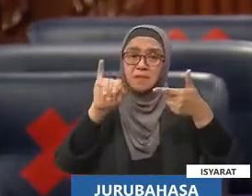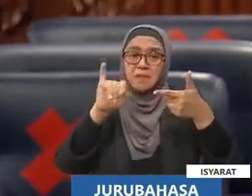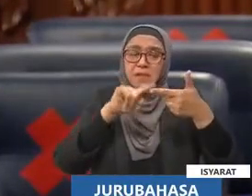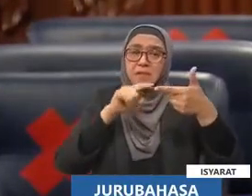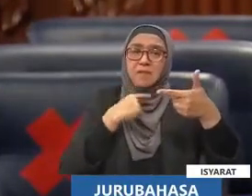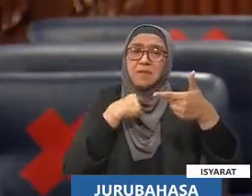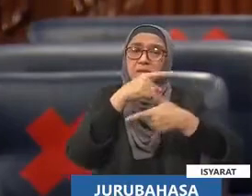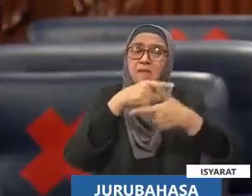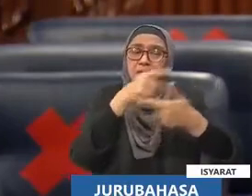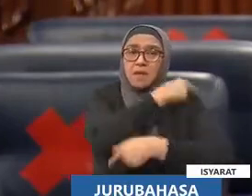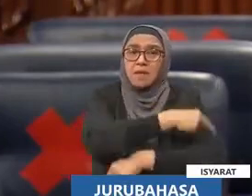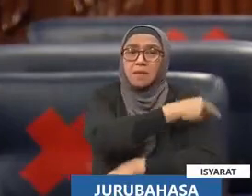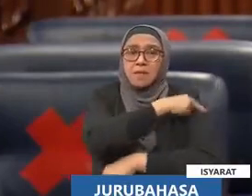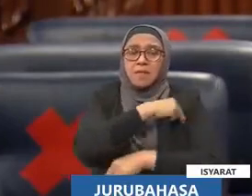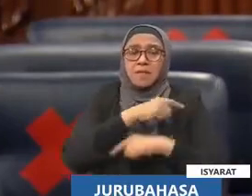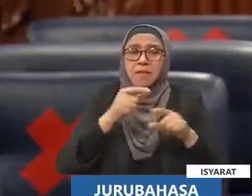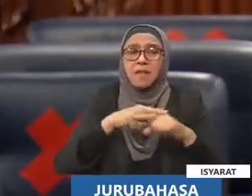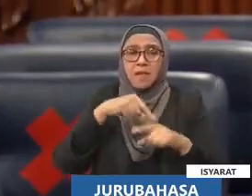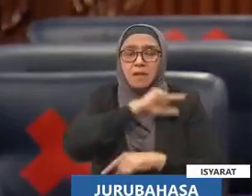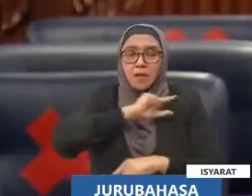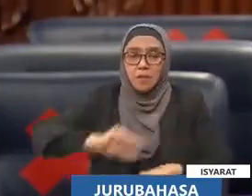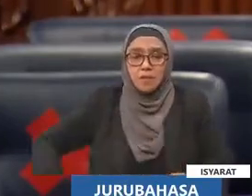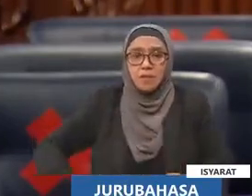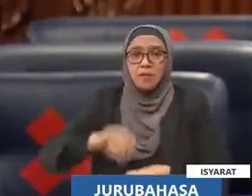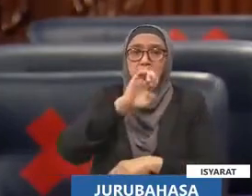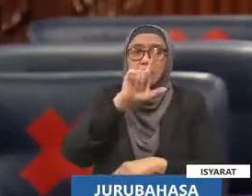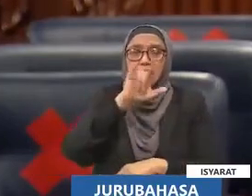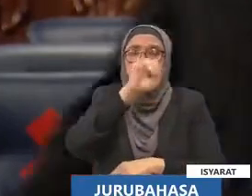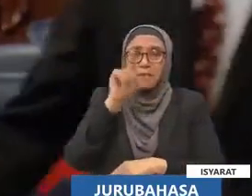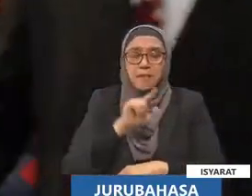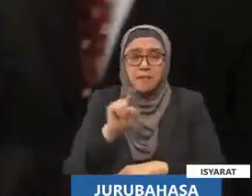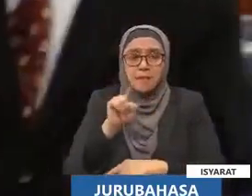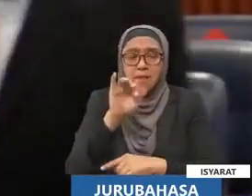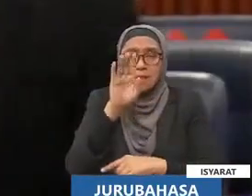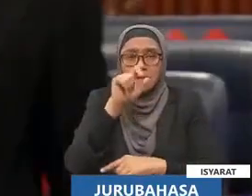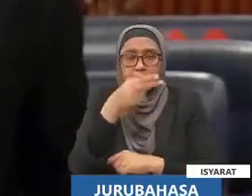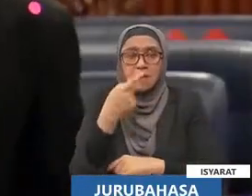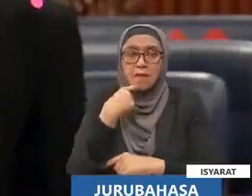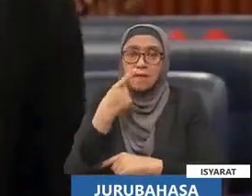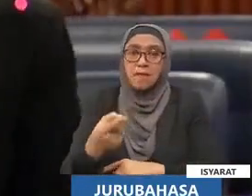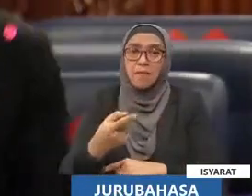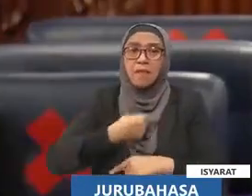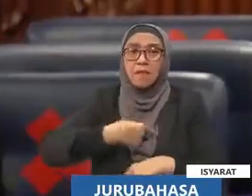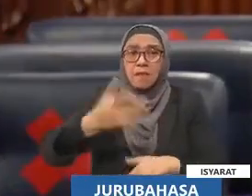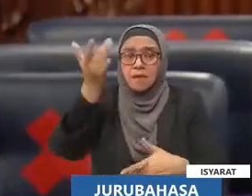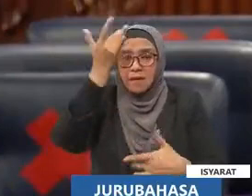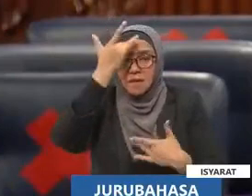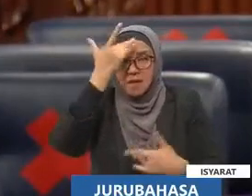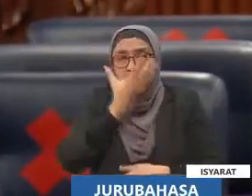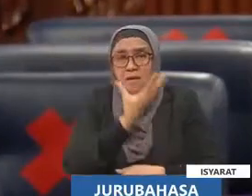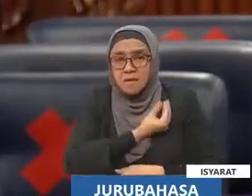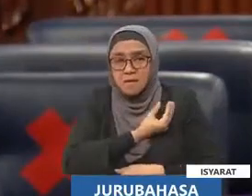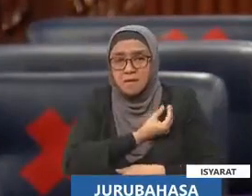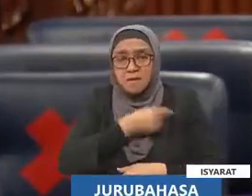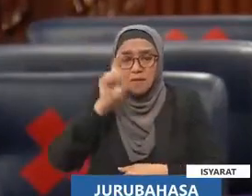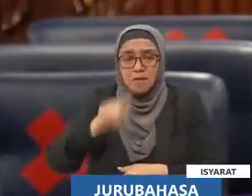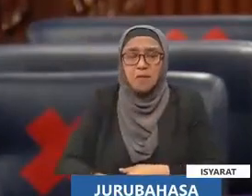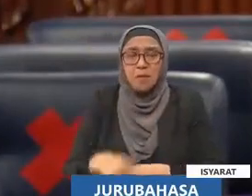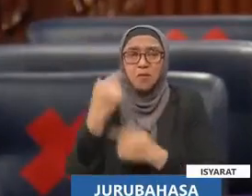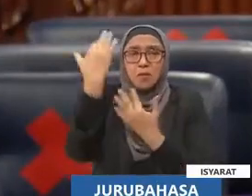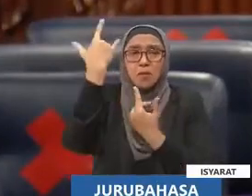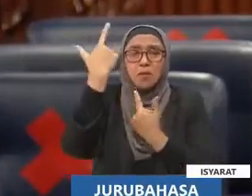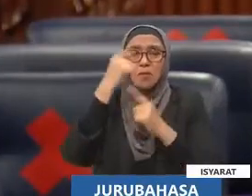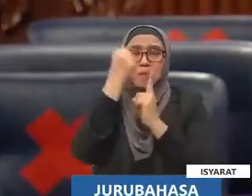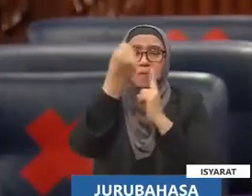Kota Kinabalu mana-mana pesakit yang mengalami saat sang serangan sakit jantung ditambah otot anda akan perlu menunggu sehingga keadaan mereka stabil